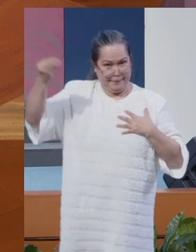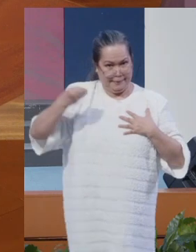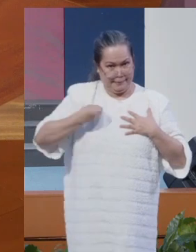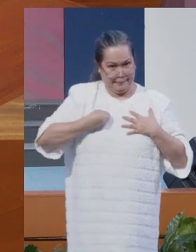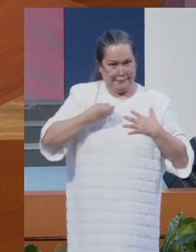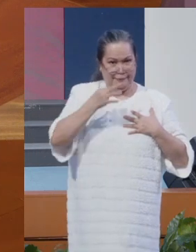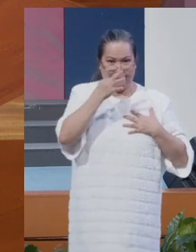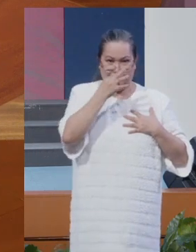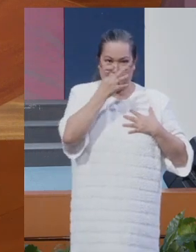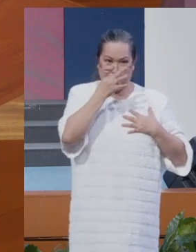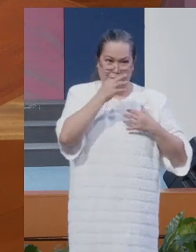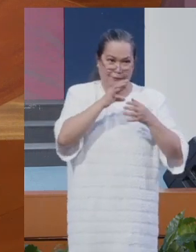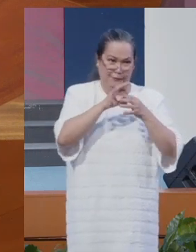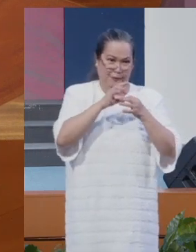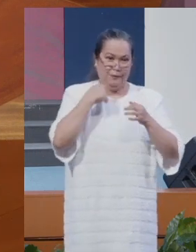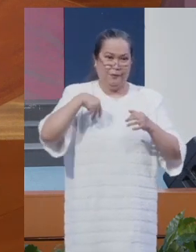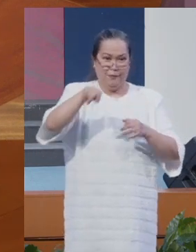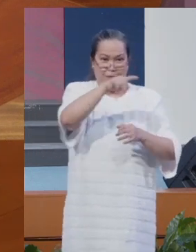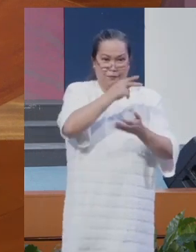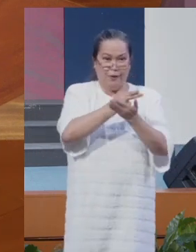Holy Spirit.